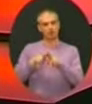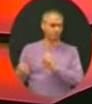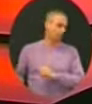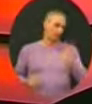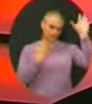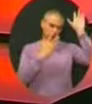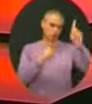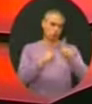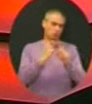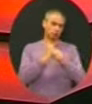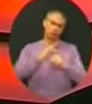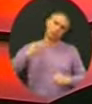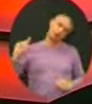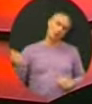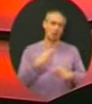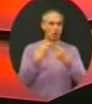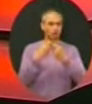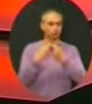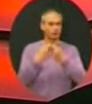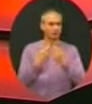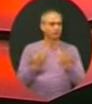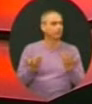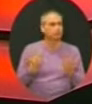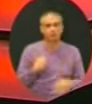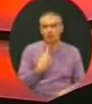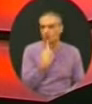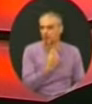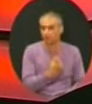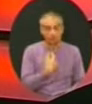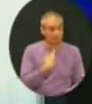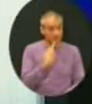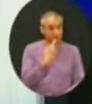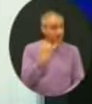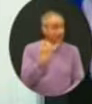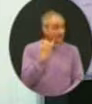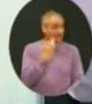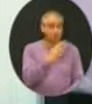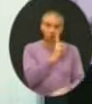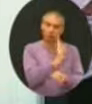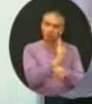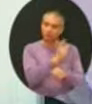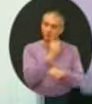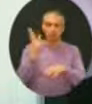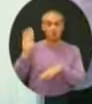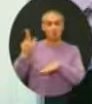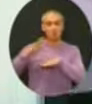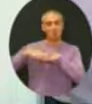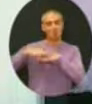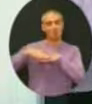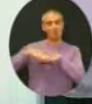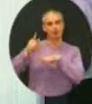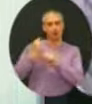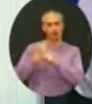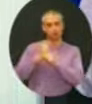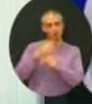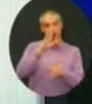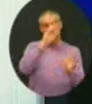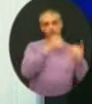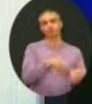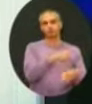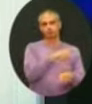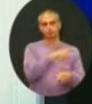הדרך, כמו שהוא עשה לכל השותפים שלו. מה אמרתי לו? אמרתי לו, בוז'י, תיזהר. ביבי מומחה להכין מלכודות